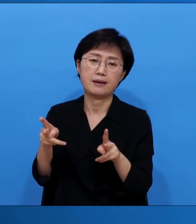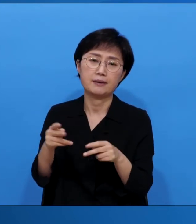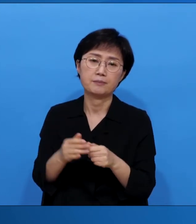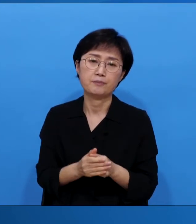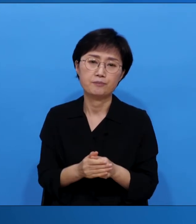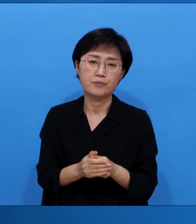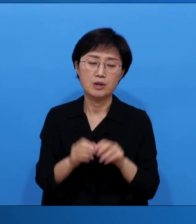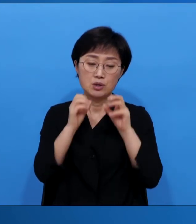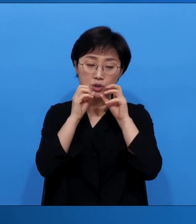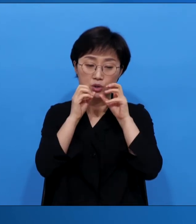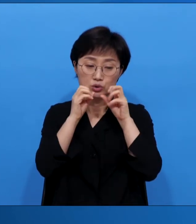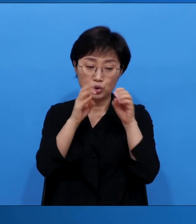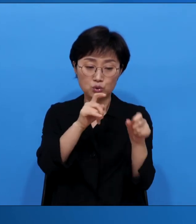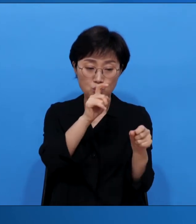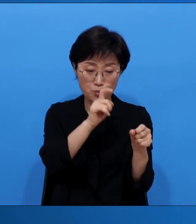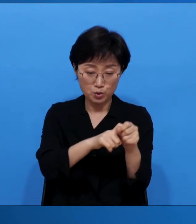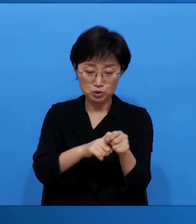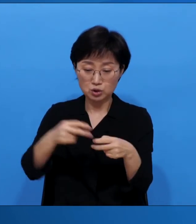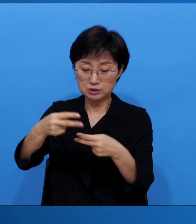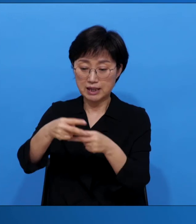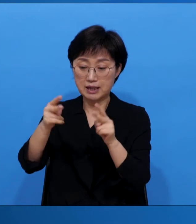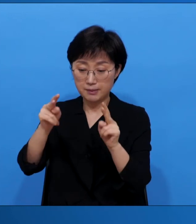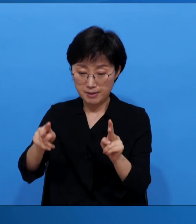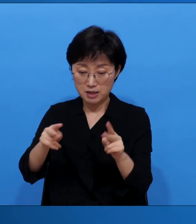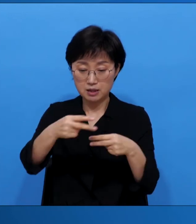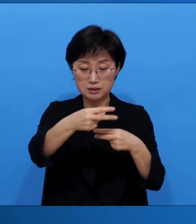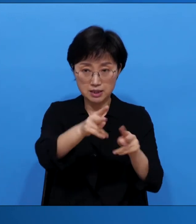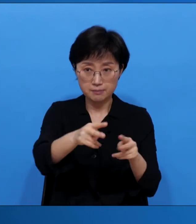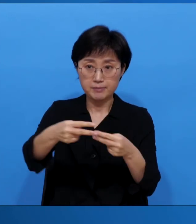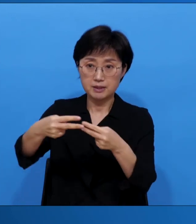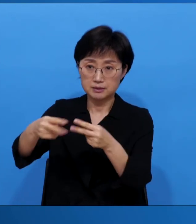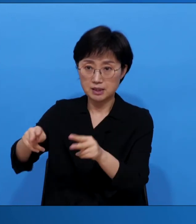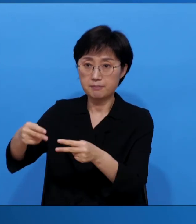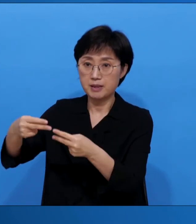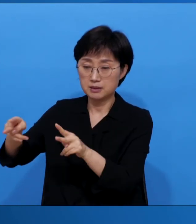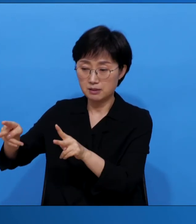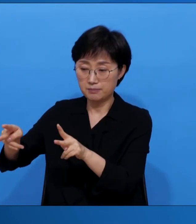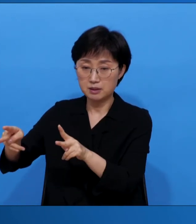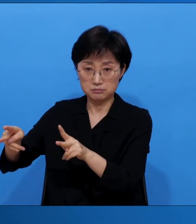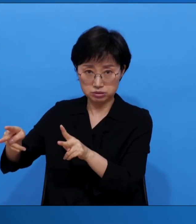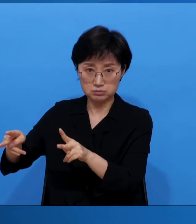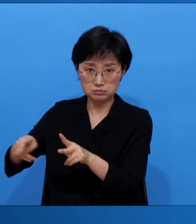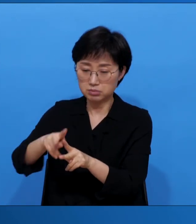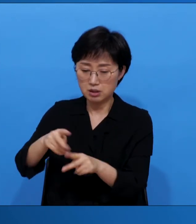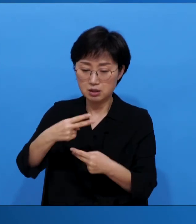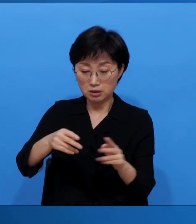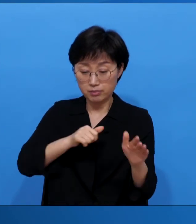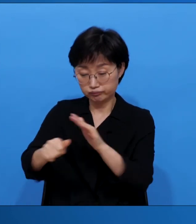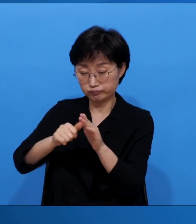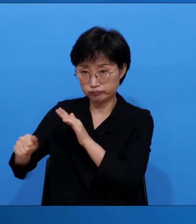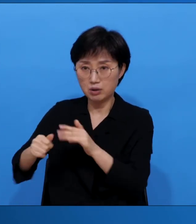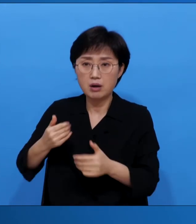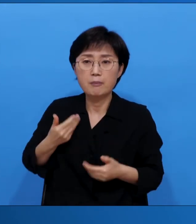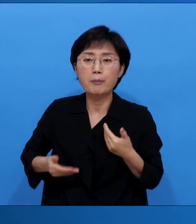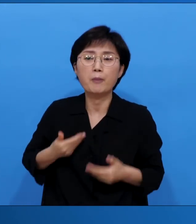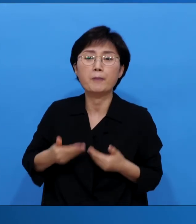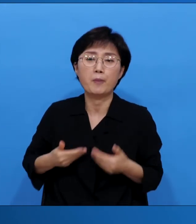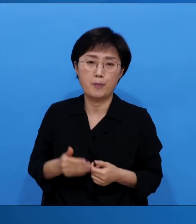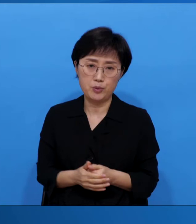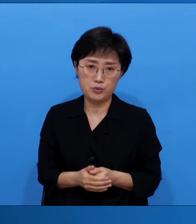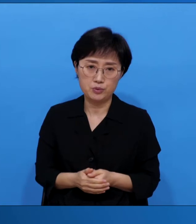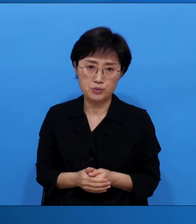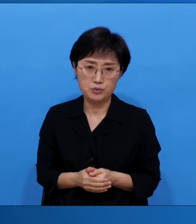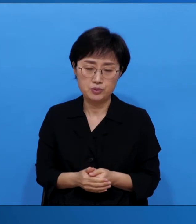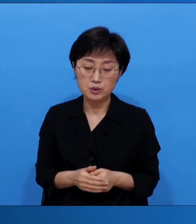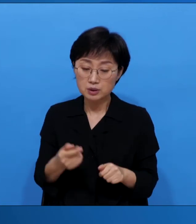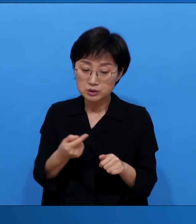전도 운동하기 위한 다락방을 계속하다 보니까 막 전 교인이 이거 열심히 되죠. 그렇게 정신이 없을 정도로. 그리고 성경에 있는